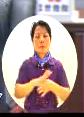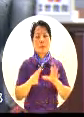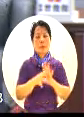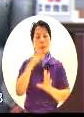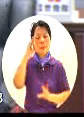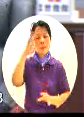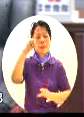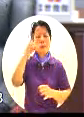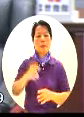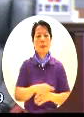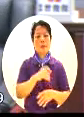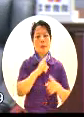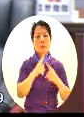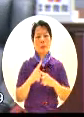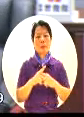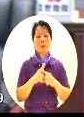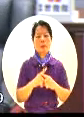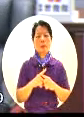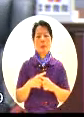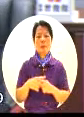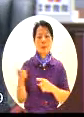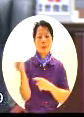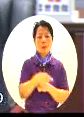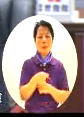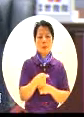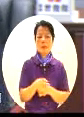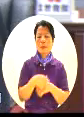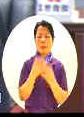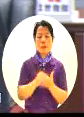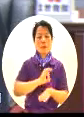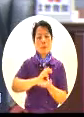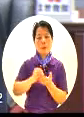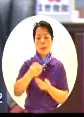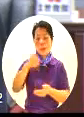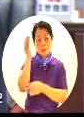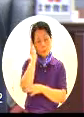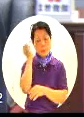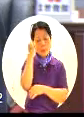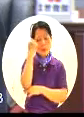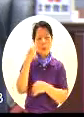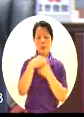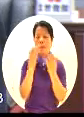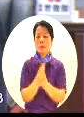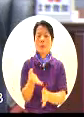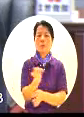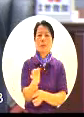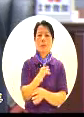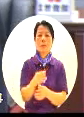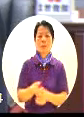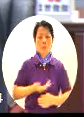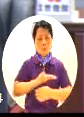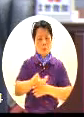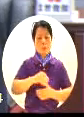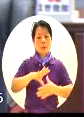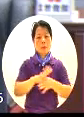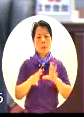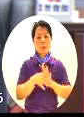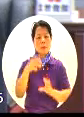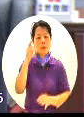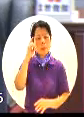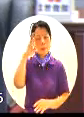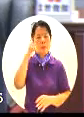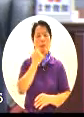者来一家哈，所有的费用都是免费，还以这几个文创的一个开发的场